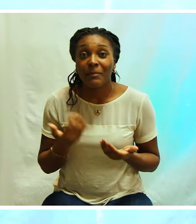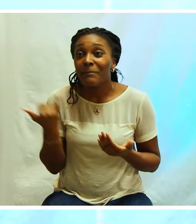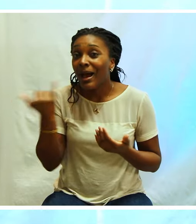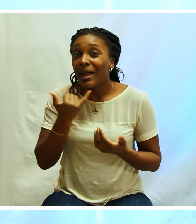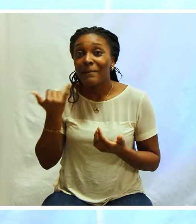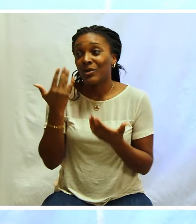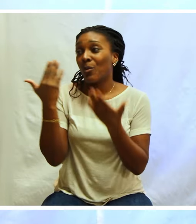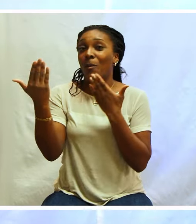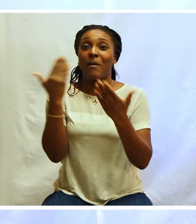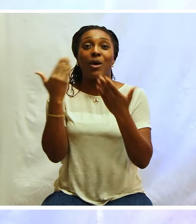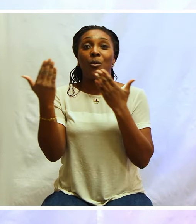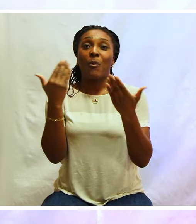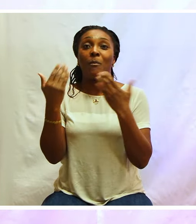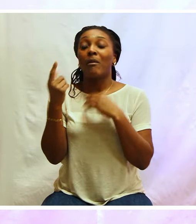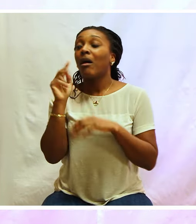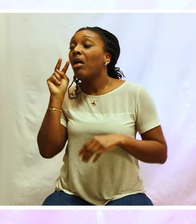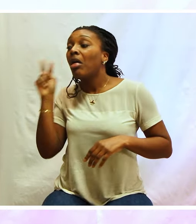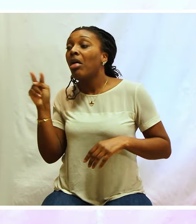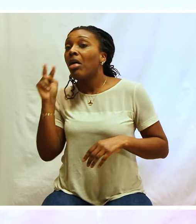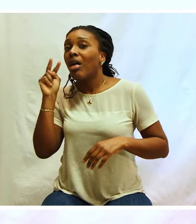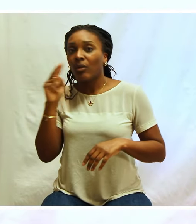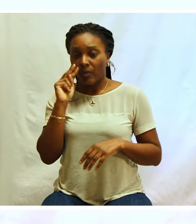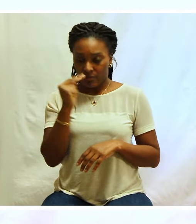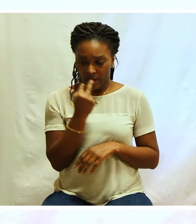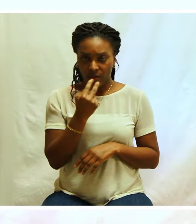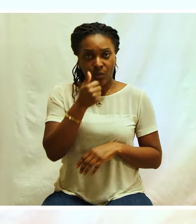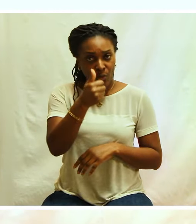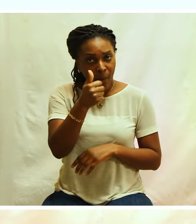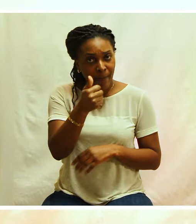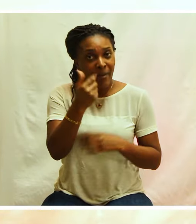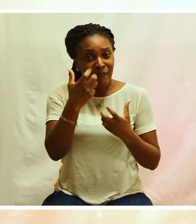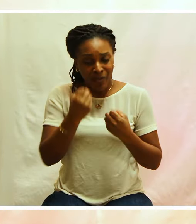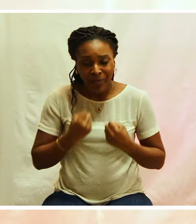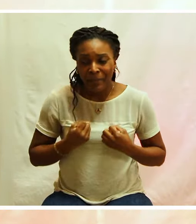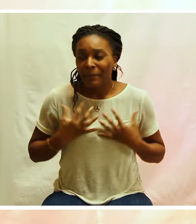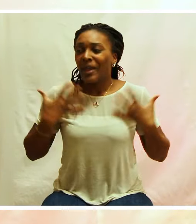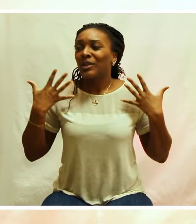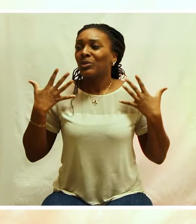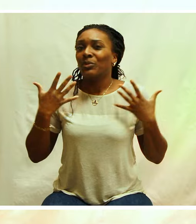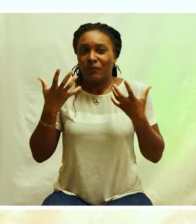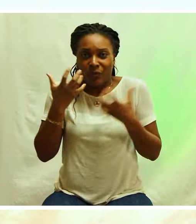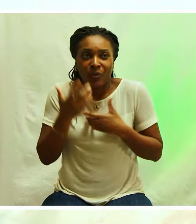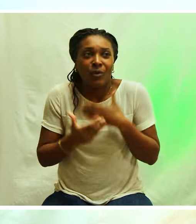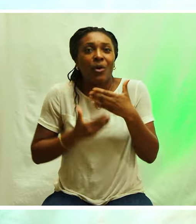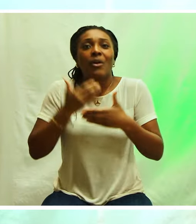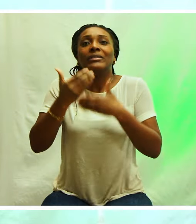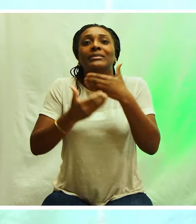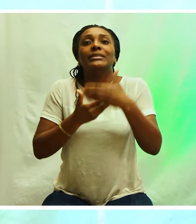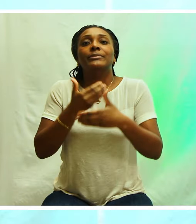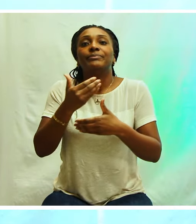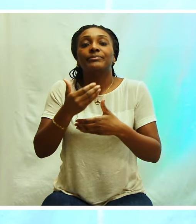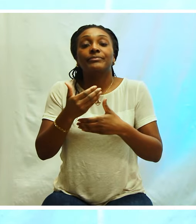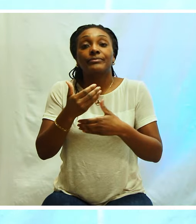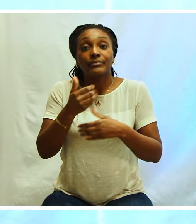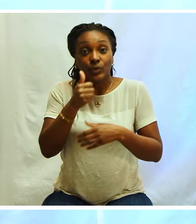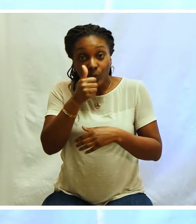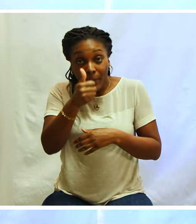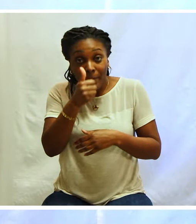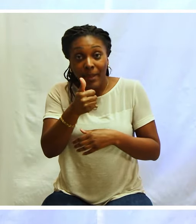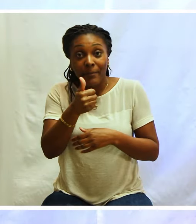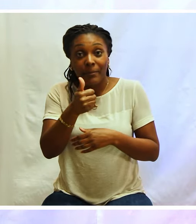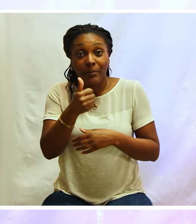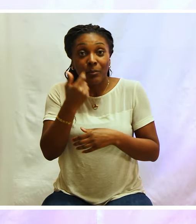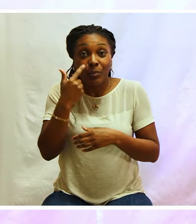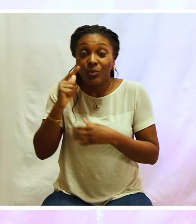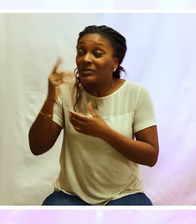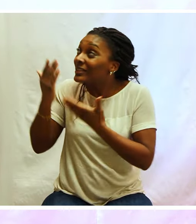il te demande de regarder à toi-même. Si tu veux grandir, si tu veux t'épanouir, si tu veux prospérer dans ta vie et dans la vie